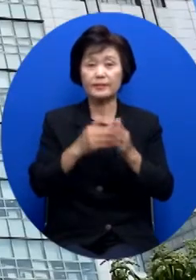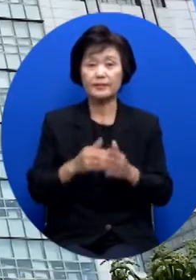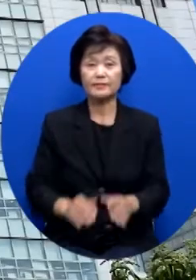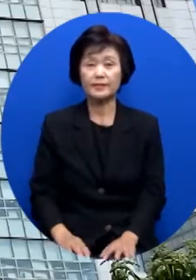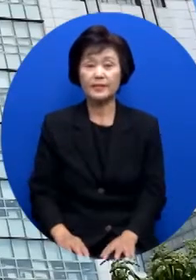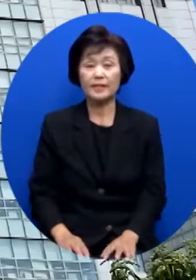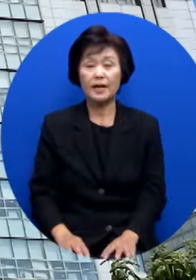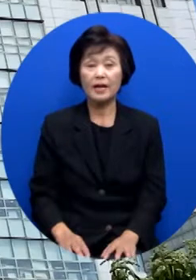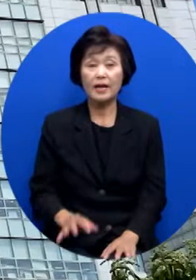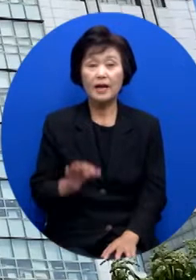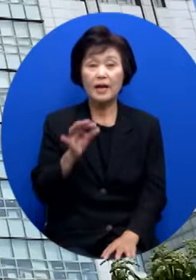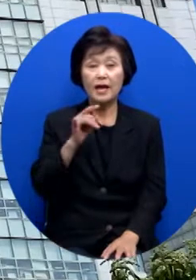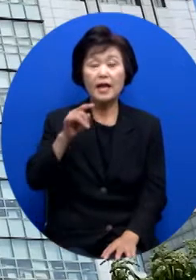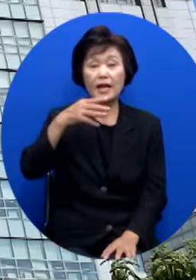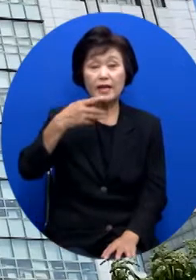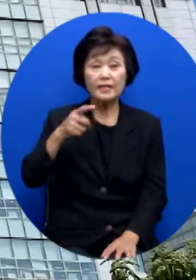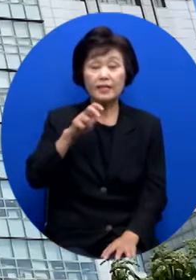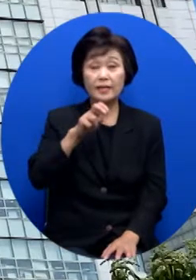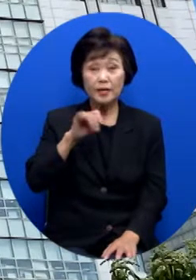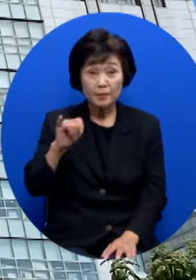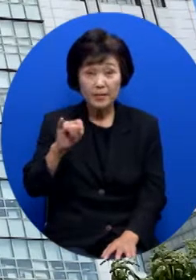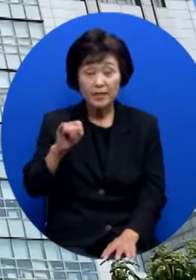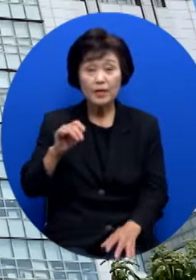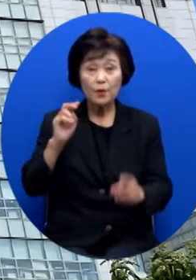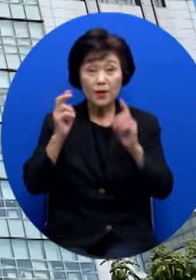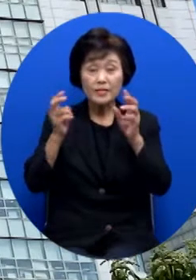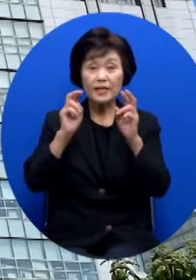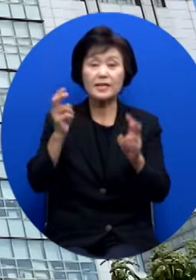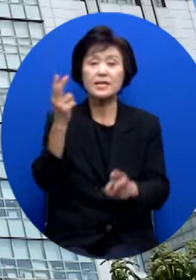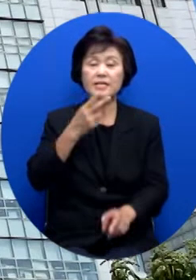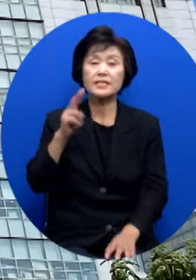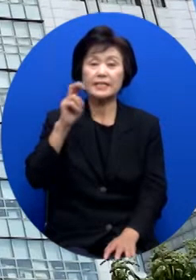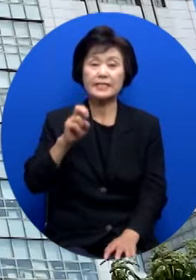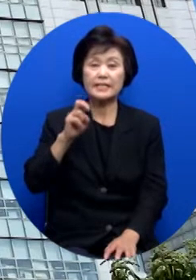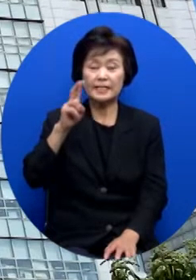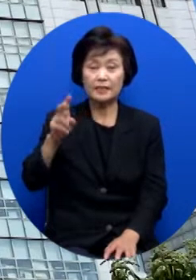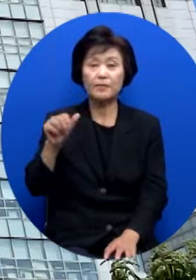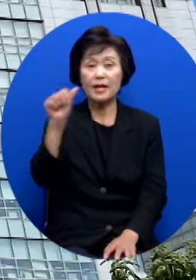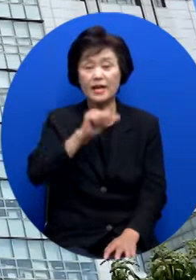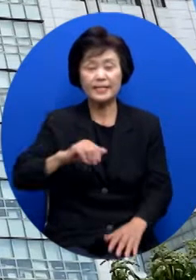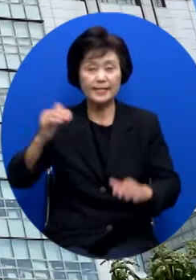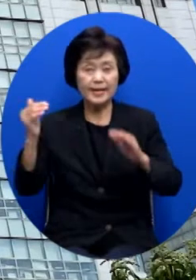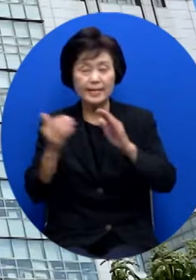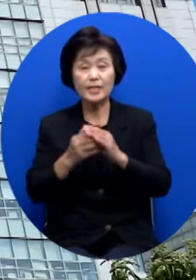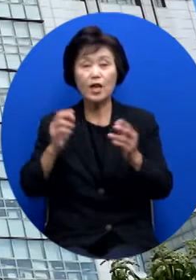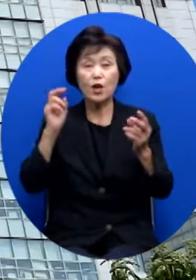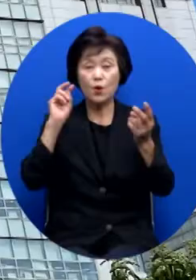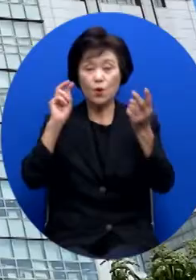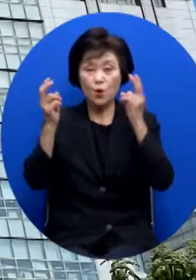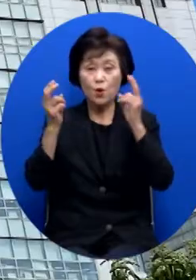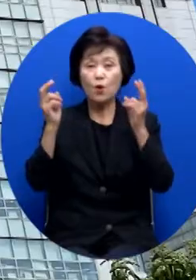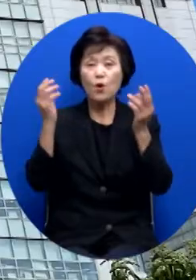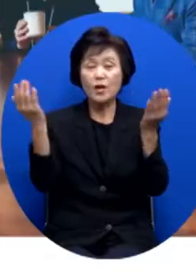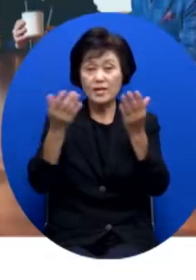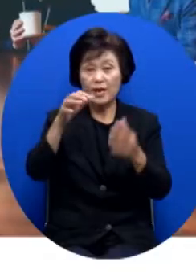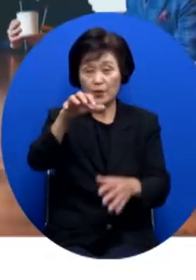GPTW 코리아가 애터미를 2022년 아시아 최고 직장 중소기업 부문 2위에 선정했습니다.